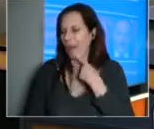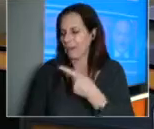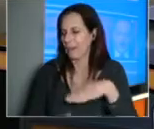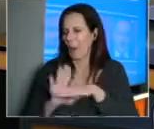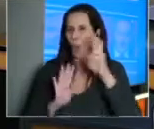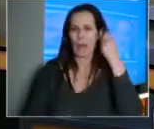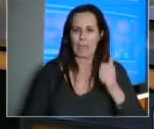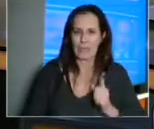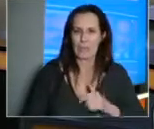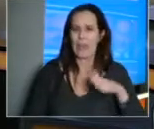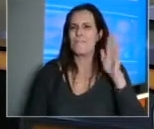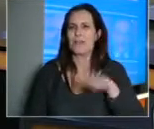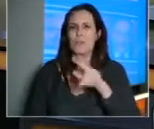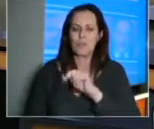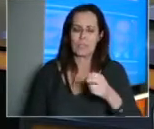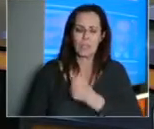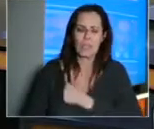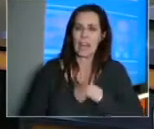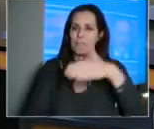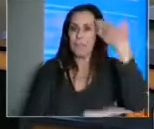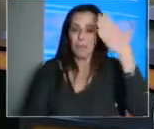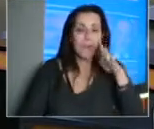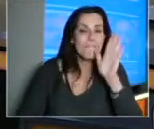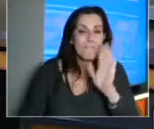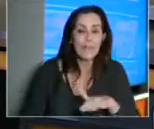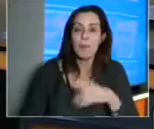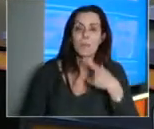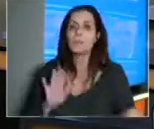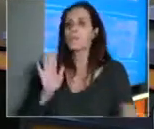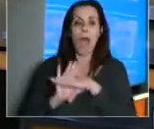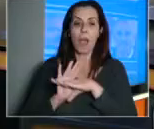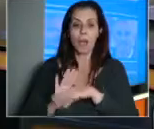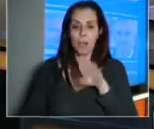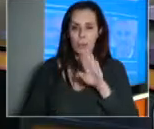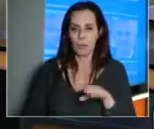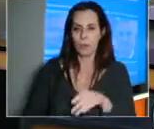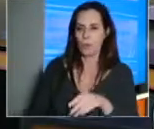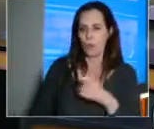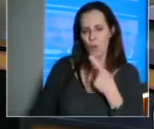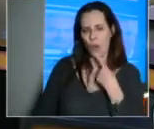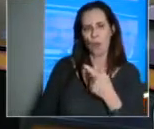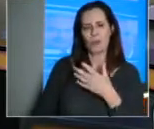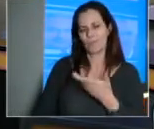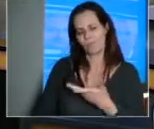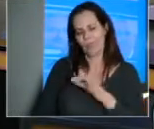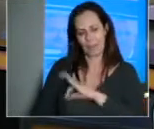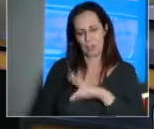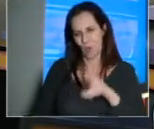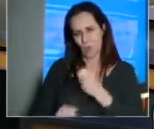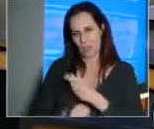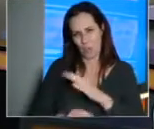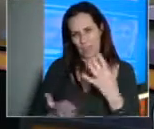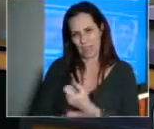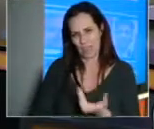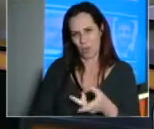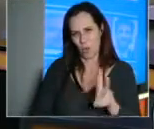על חוק הגיוס, וגם על נושא של דת ומדינה, וגם להציב אולטימטומים לראש הממשלה נתניהו. הוא יכול להציב אולטימטומים כמה שהוא רוצה, זה לא באמת